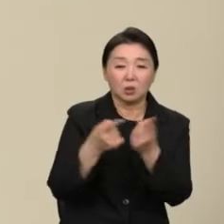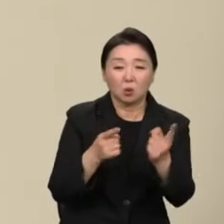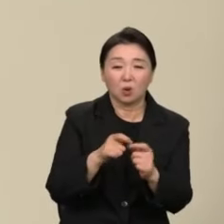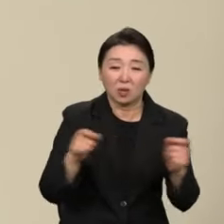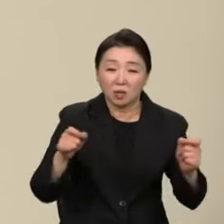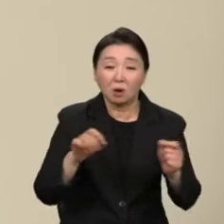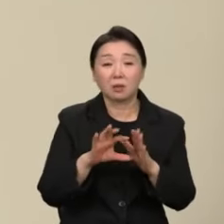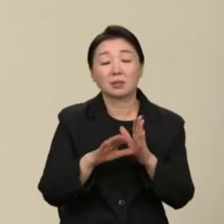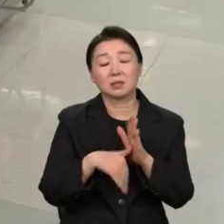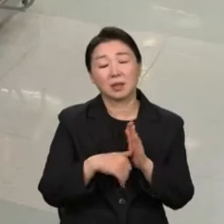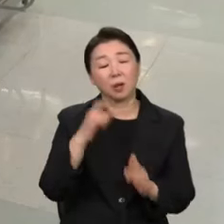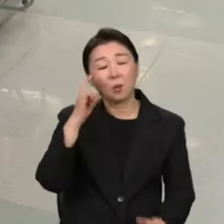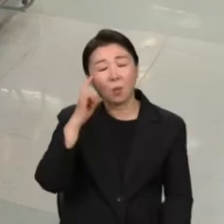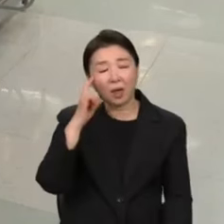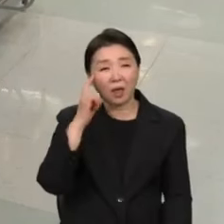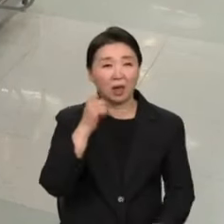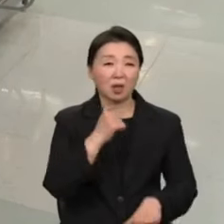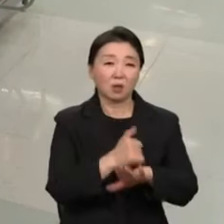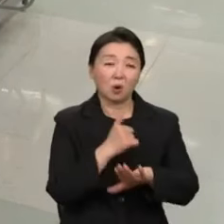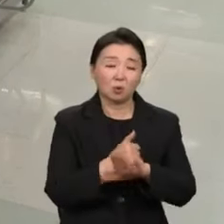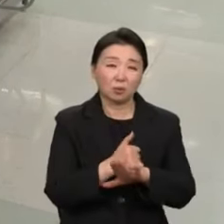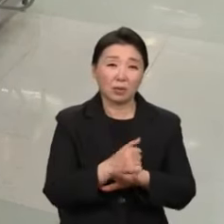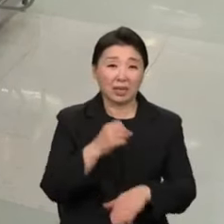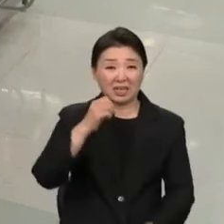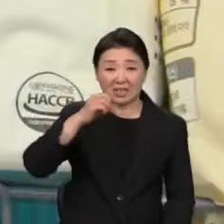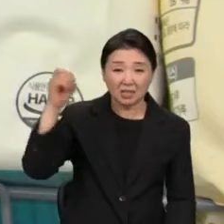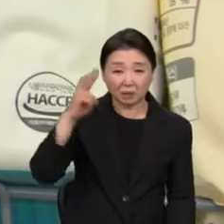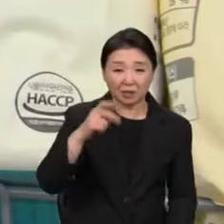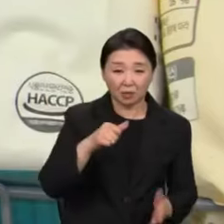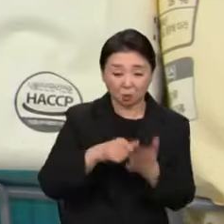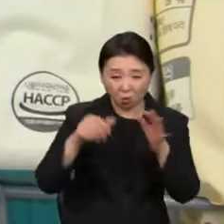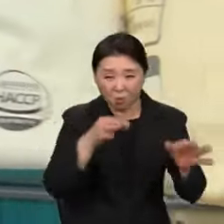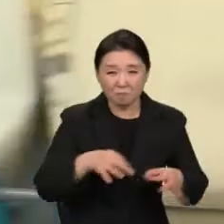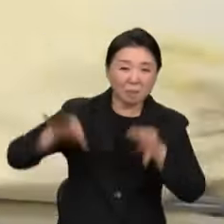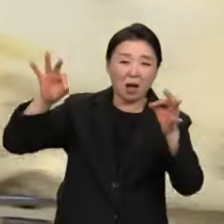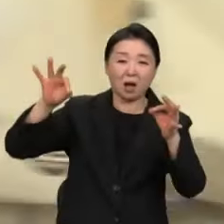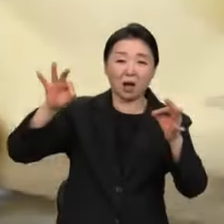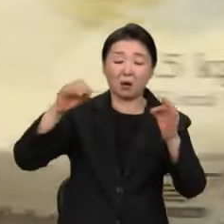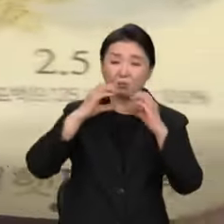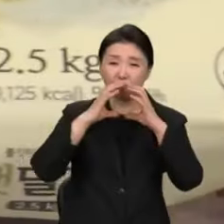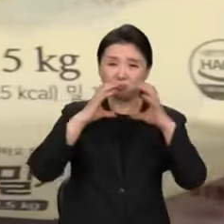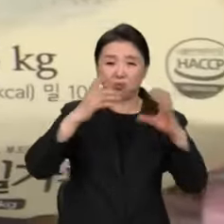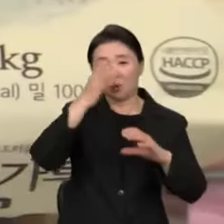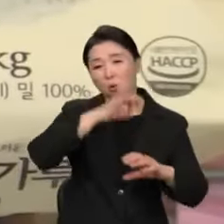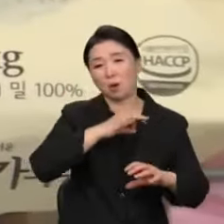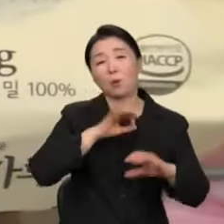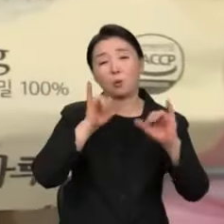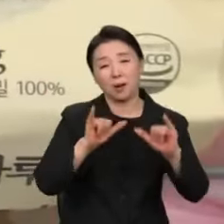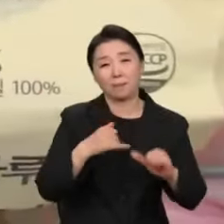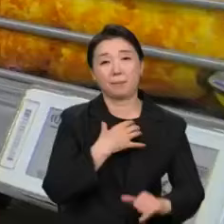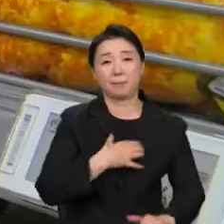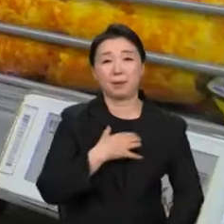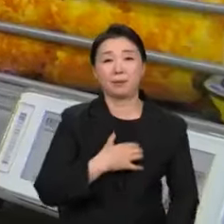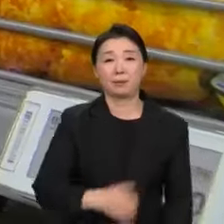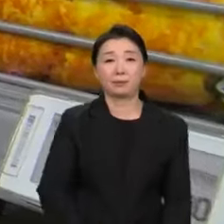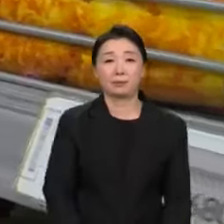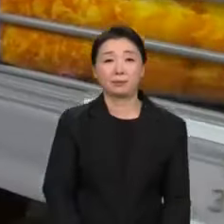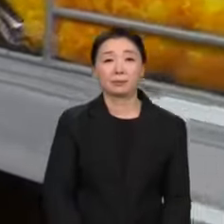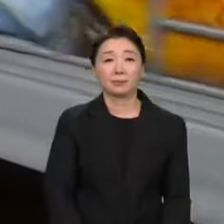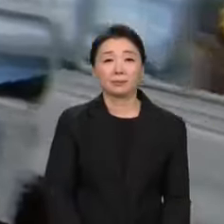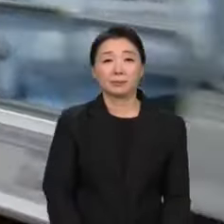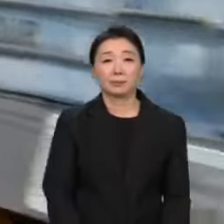경 점에 폭발적으로 값이 뛰는 풍선효과로 이어질 가능성도 됩니다